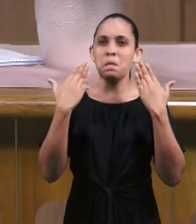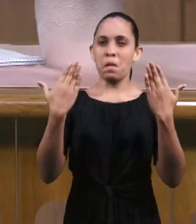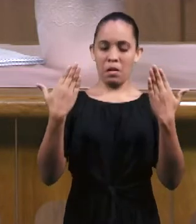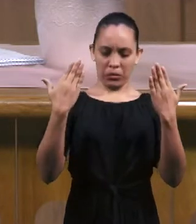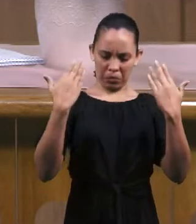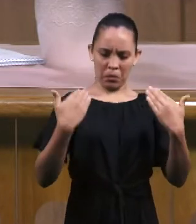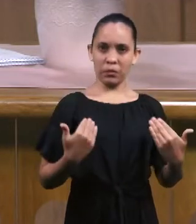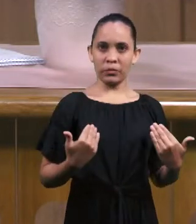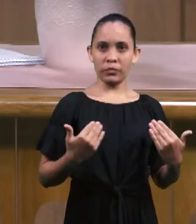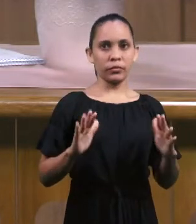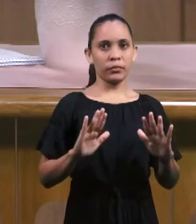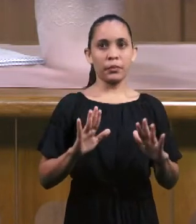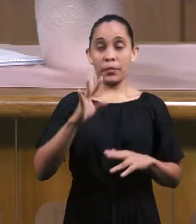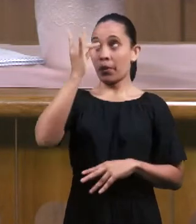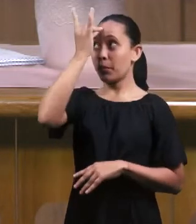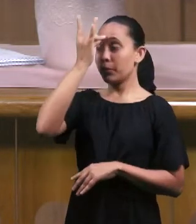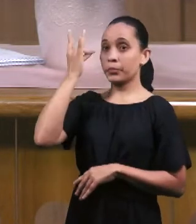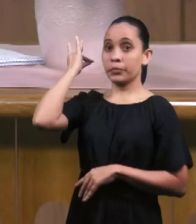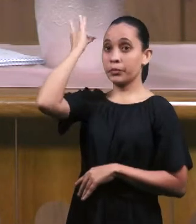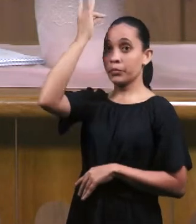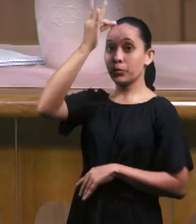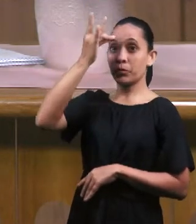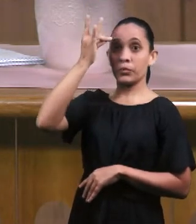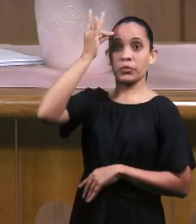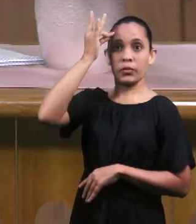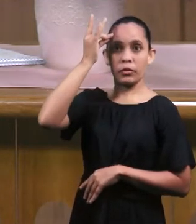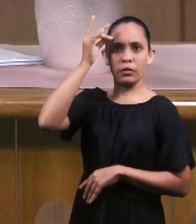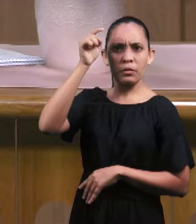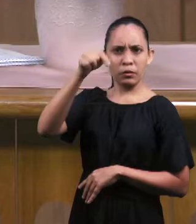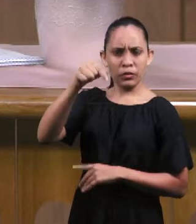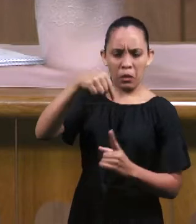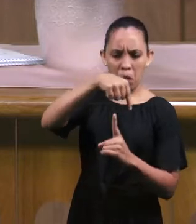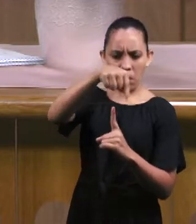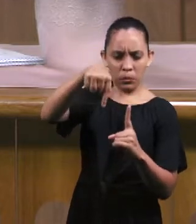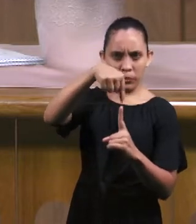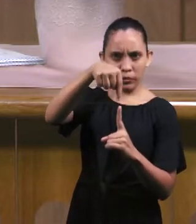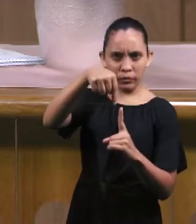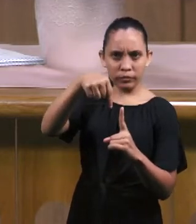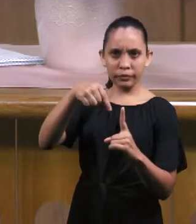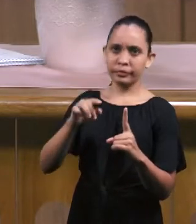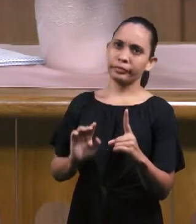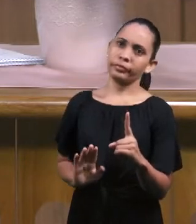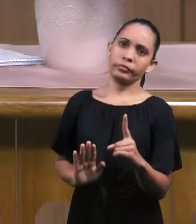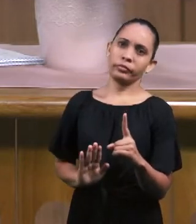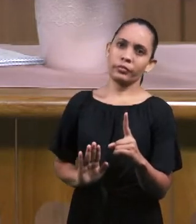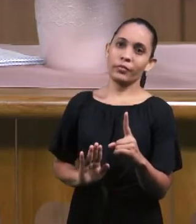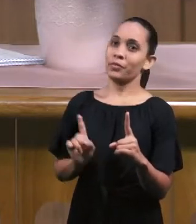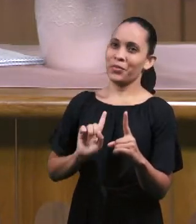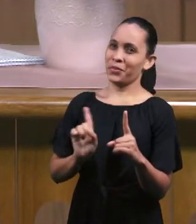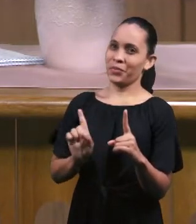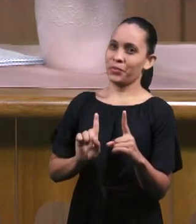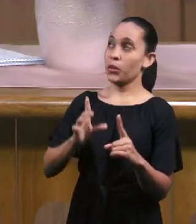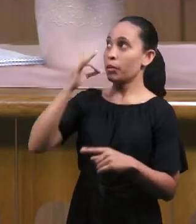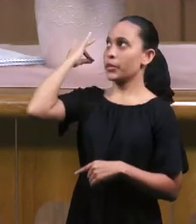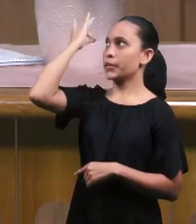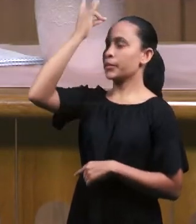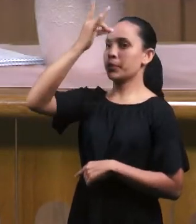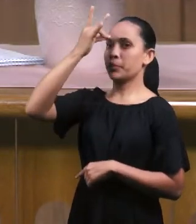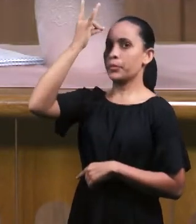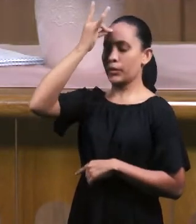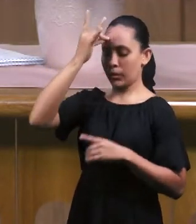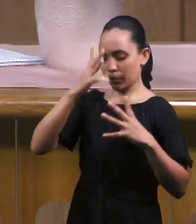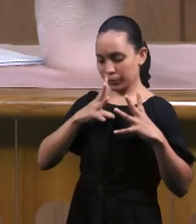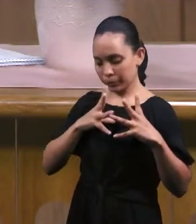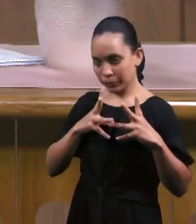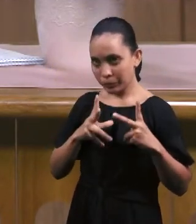donc amené par le Saint-Esprit. Donc ce n'est pas vous le saint. Le saint, c'est l'Esprit qui sanctifie, c'est l'Esprit de Jésus. Donc